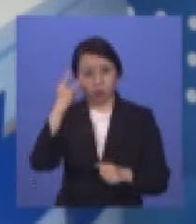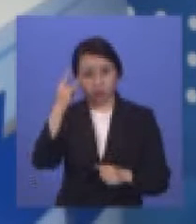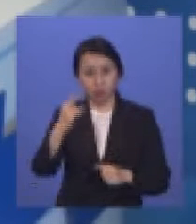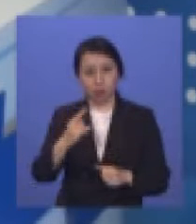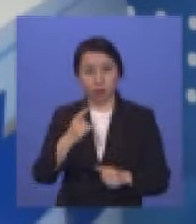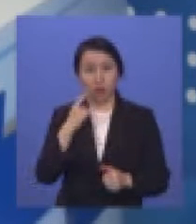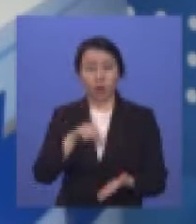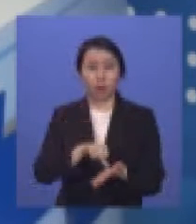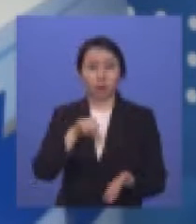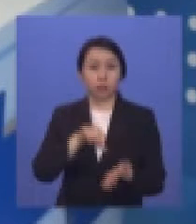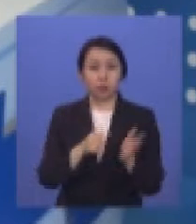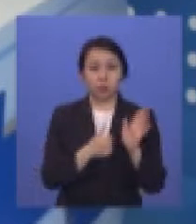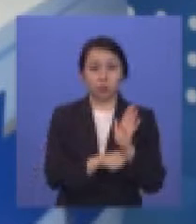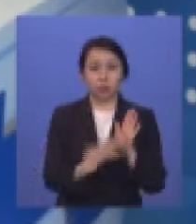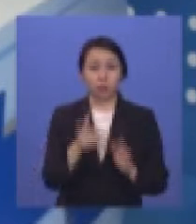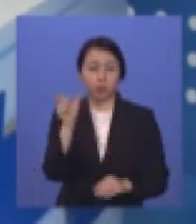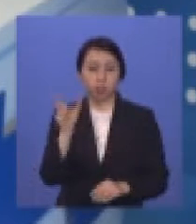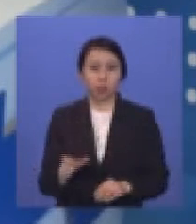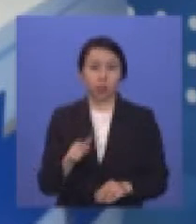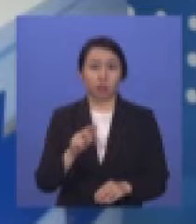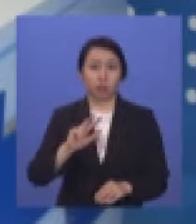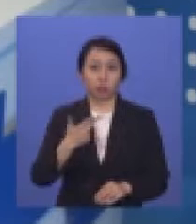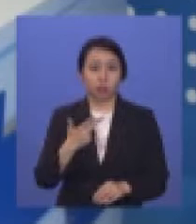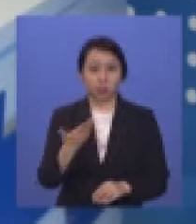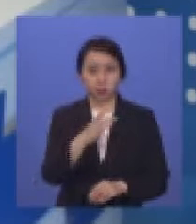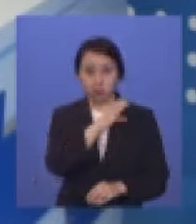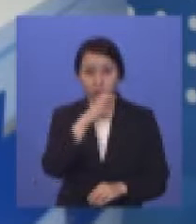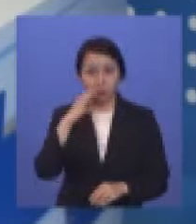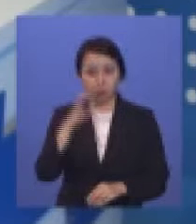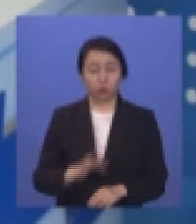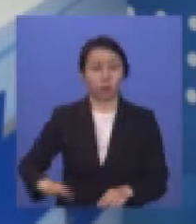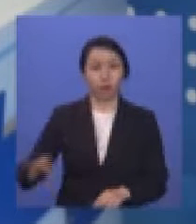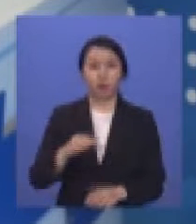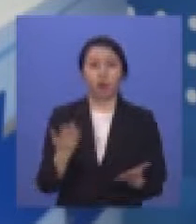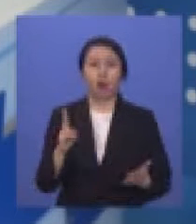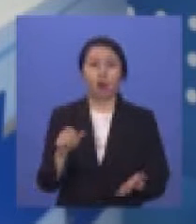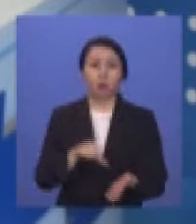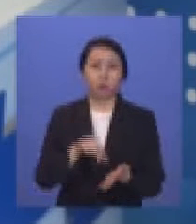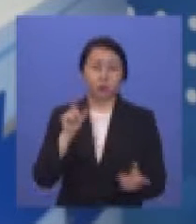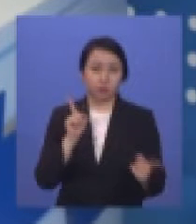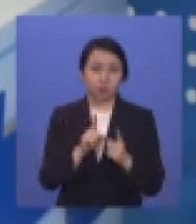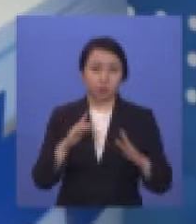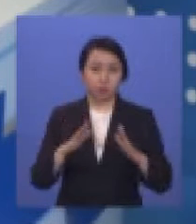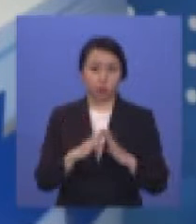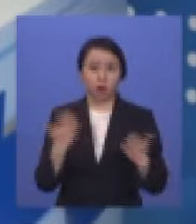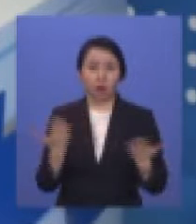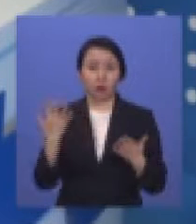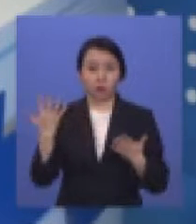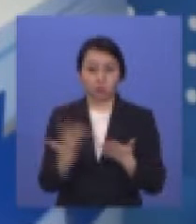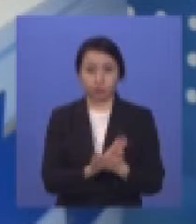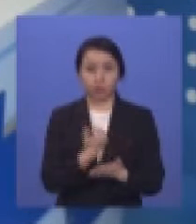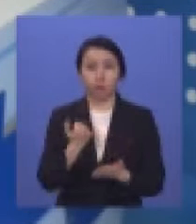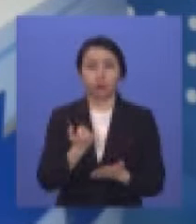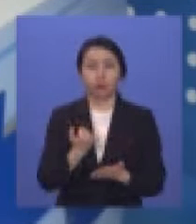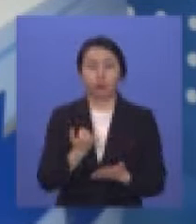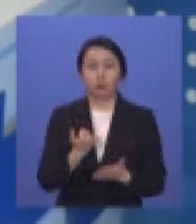спорта. Казахстан представляли 65 человек, трое из них из нашего региона. Как участников встретили дома и каких достижений